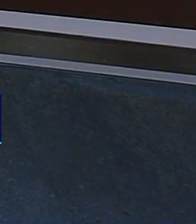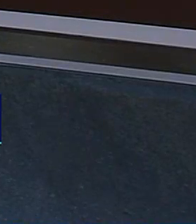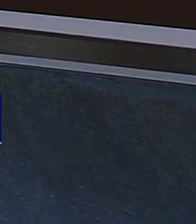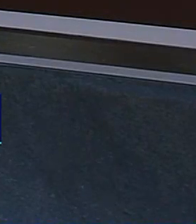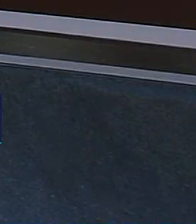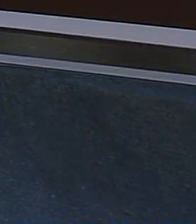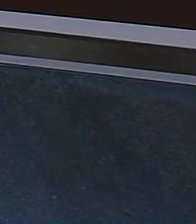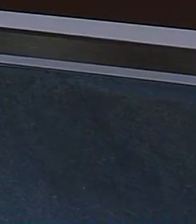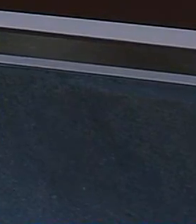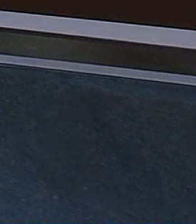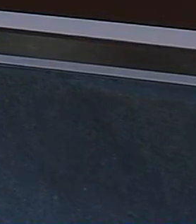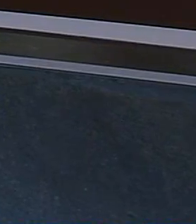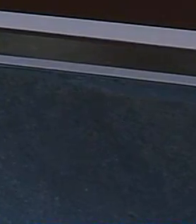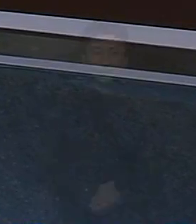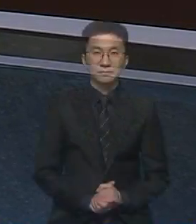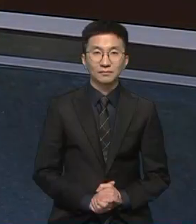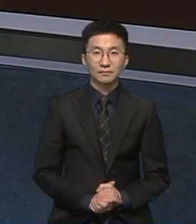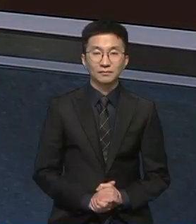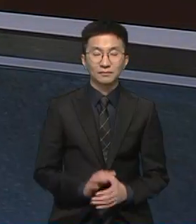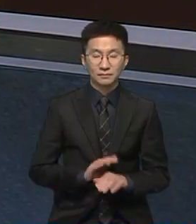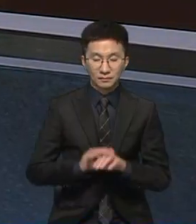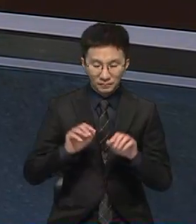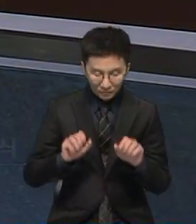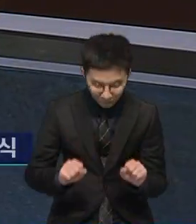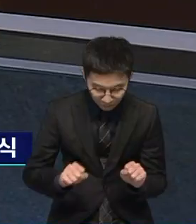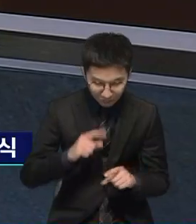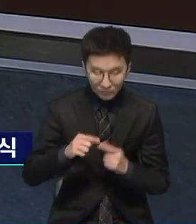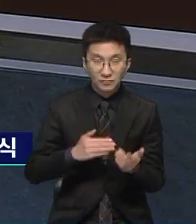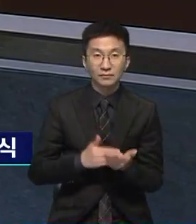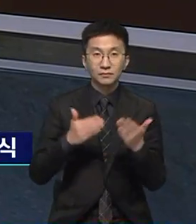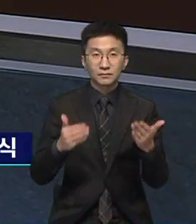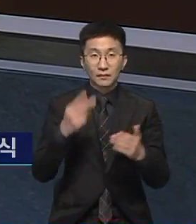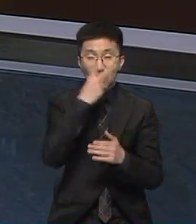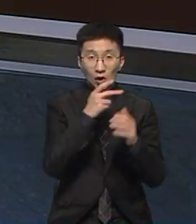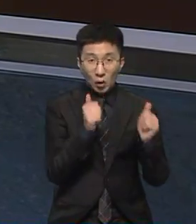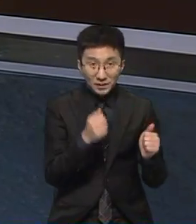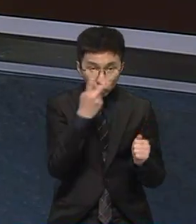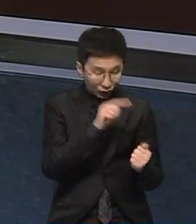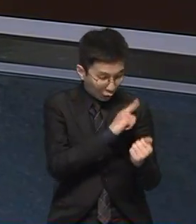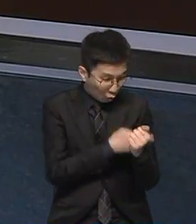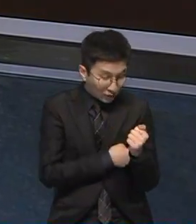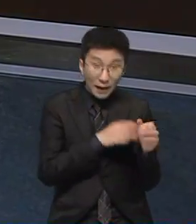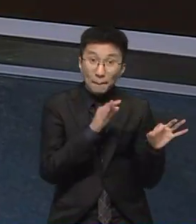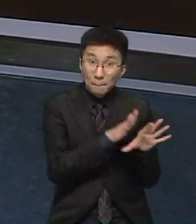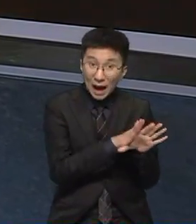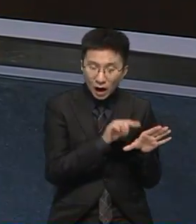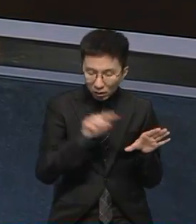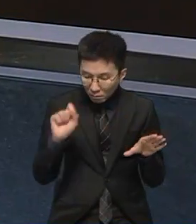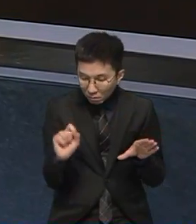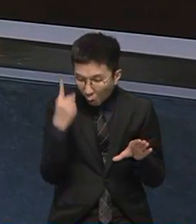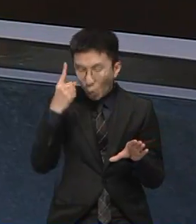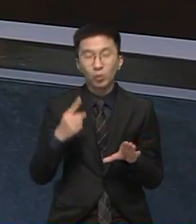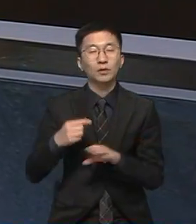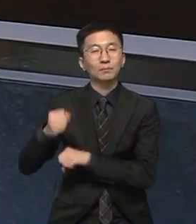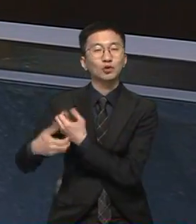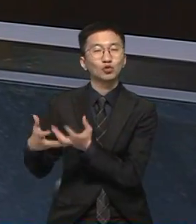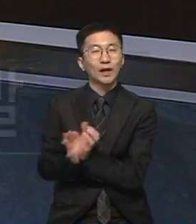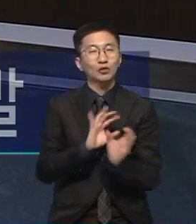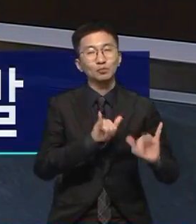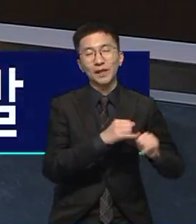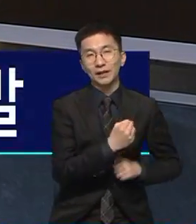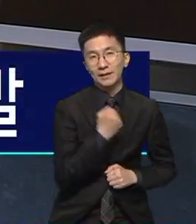여러분 안녕하십니까? 검찰의 수사 권한을 없애는 법안을 놓고 여야가 팽팽히 맞선 가운데 그 법안을